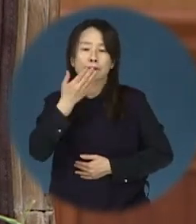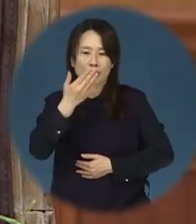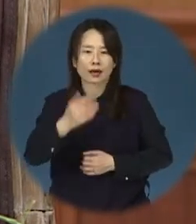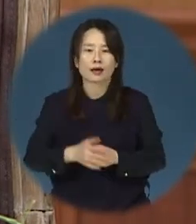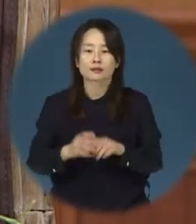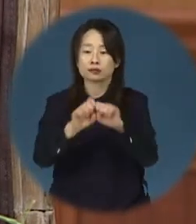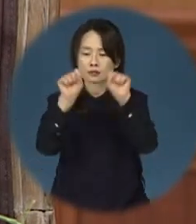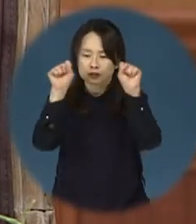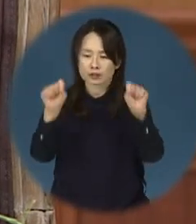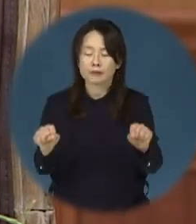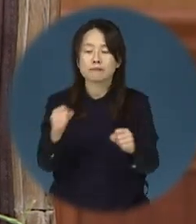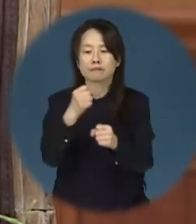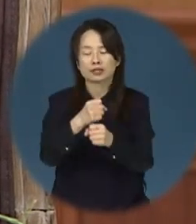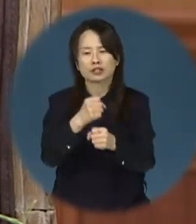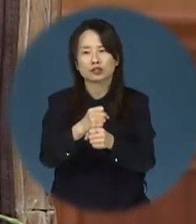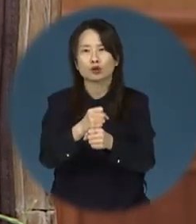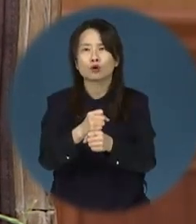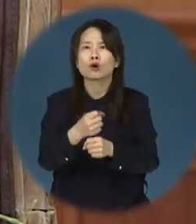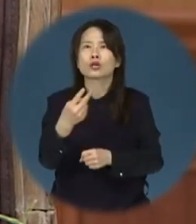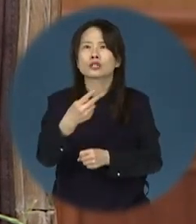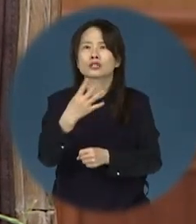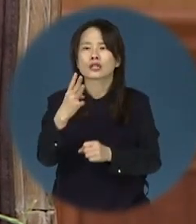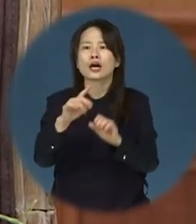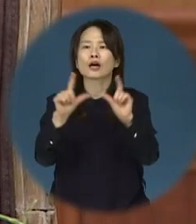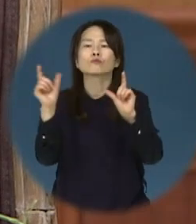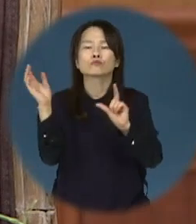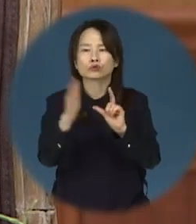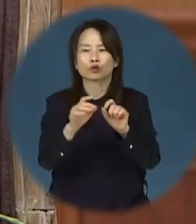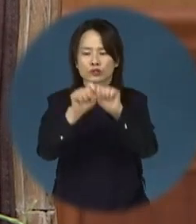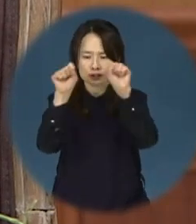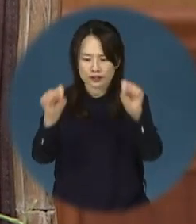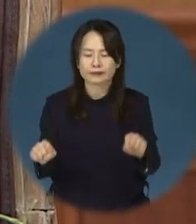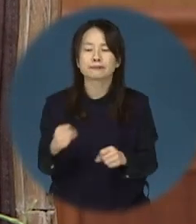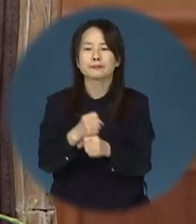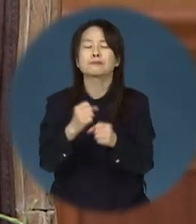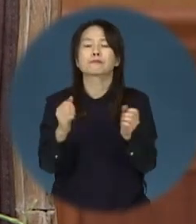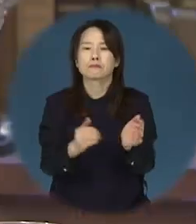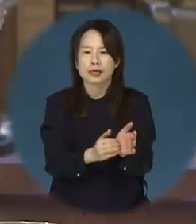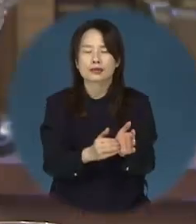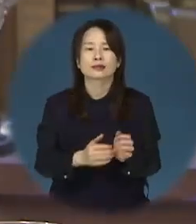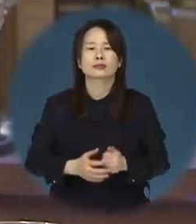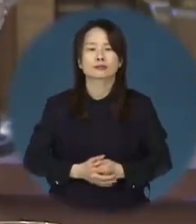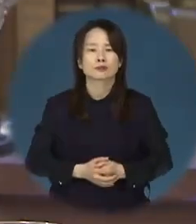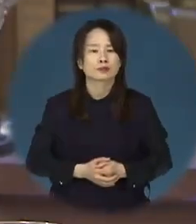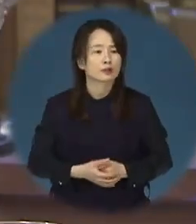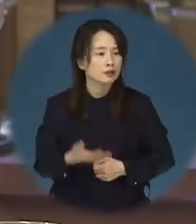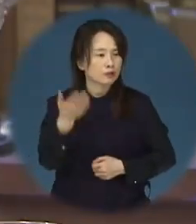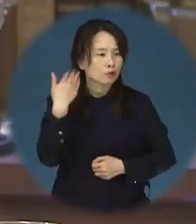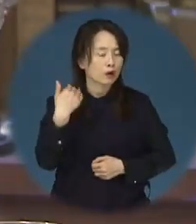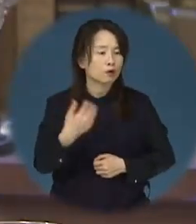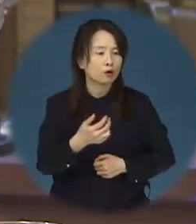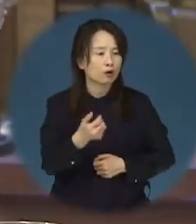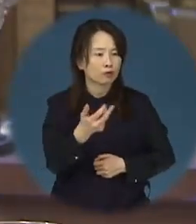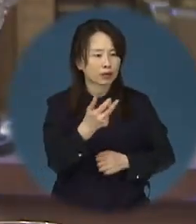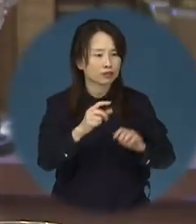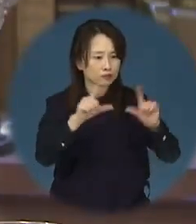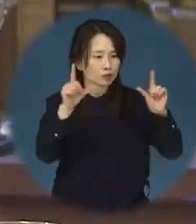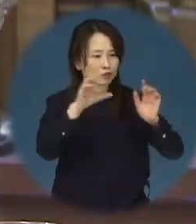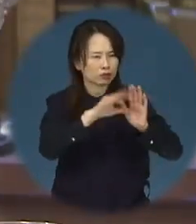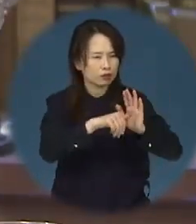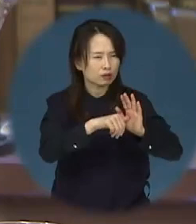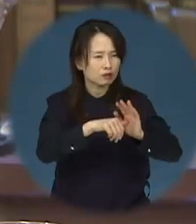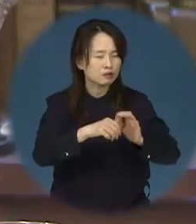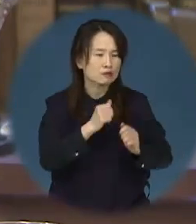시스템이 그게 만들어진 게 2004년부터 만들어진 거거든요. 2004년. 2004년은 과거 80년대 이때는 이제 뭐